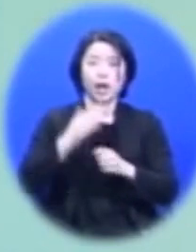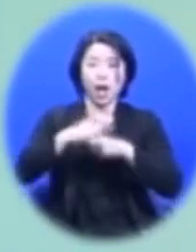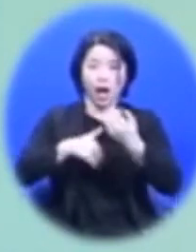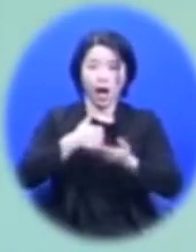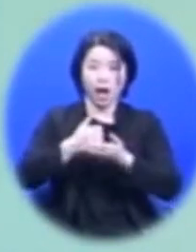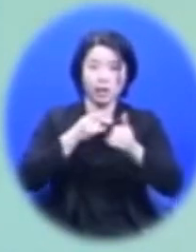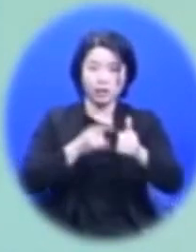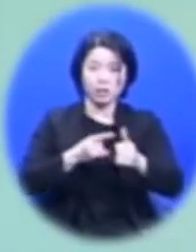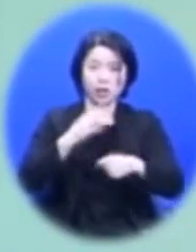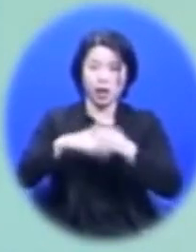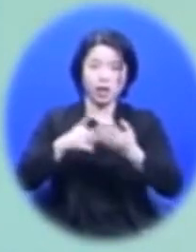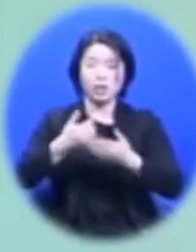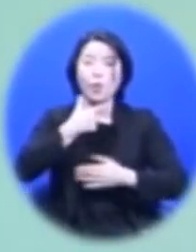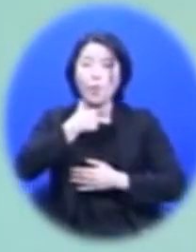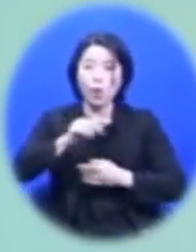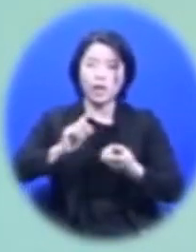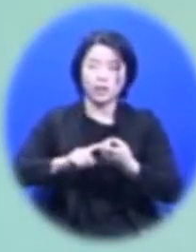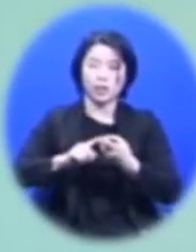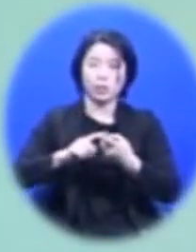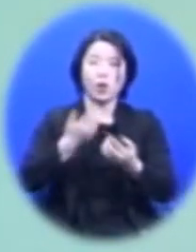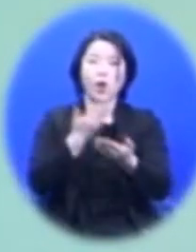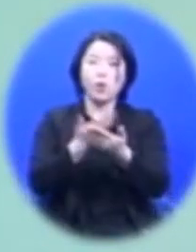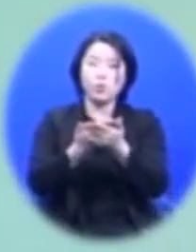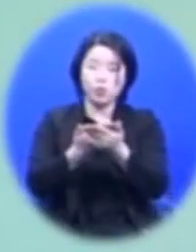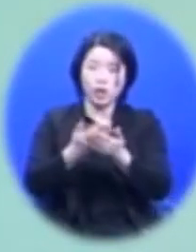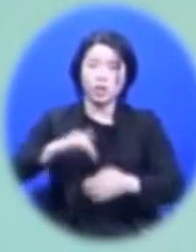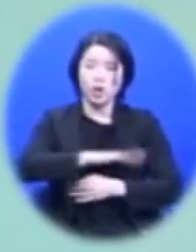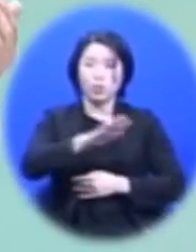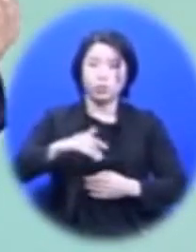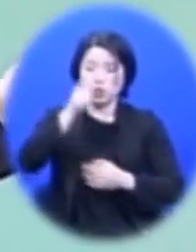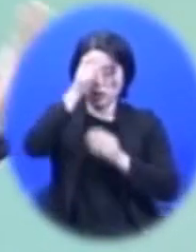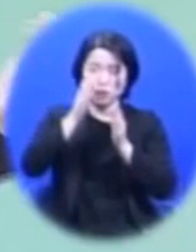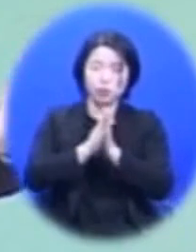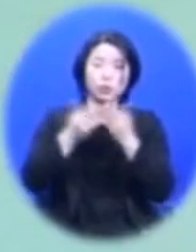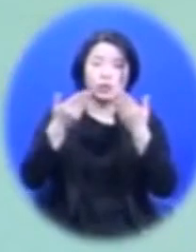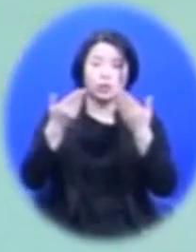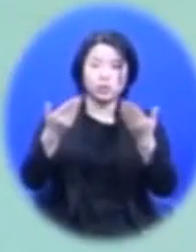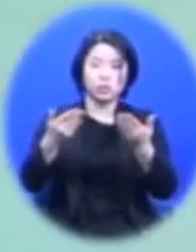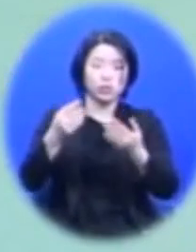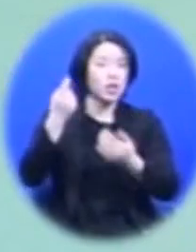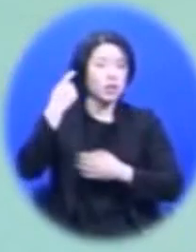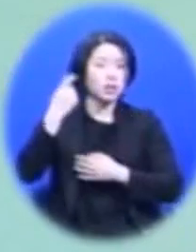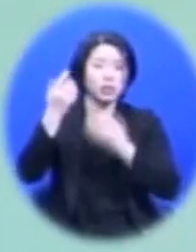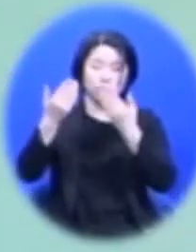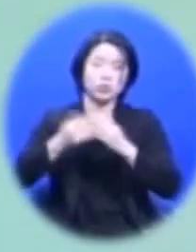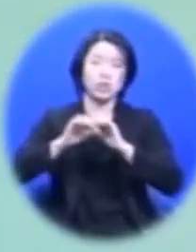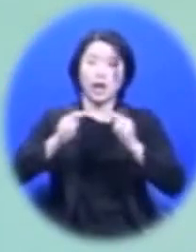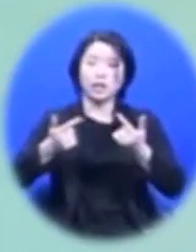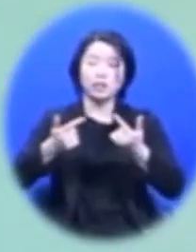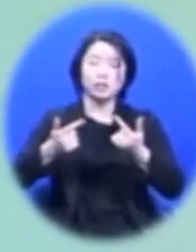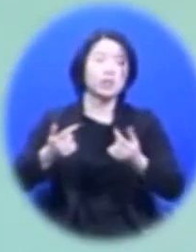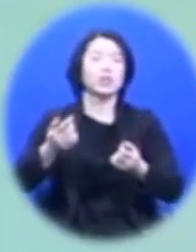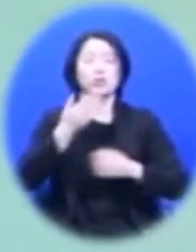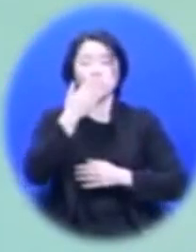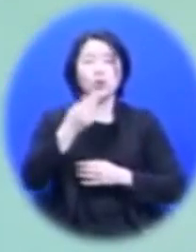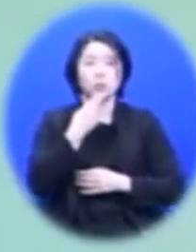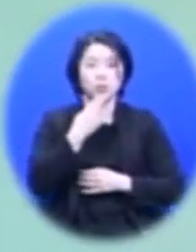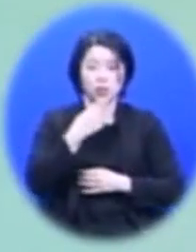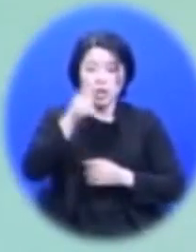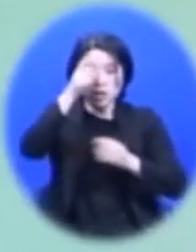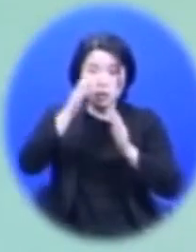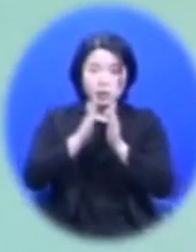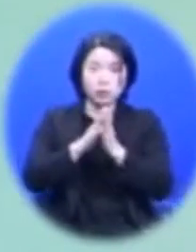하나님께서 하나님이 원하는 대로 구하는 우리들의 기도를 들어주지 않을 리가 없다. 혹시 기도 응답이 안 된